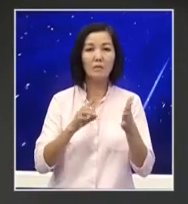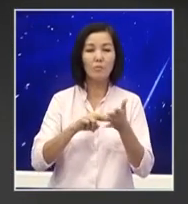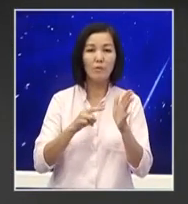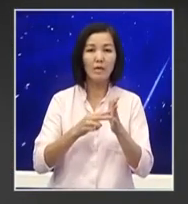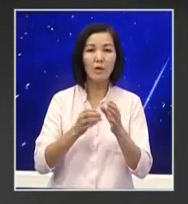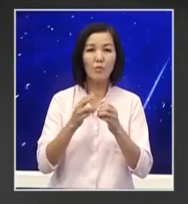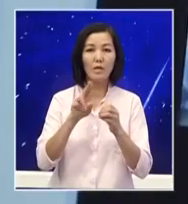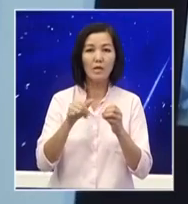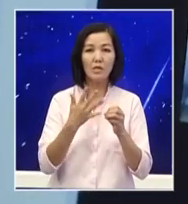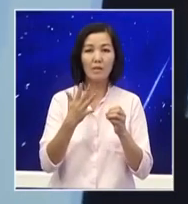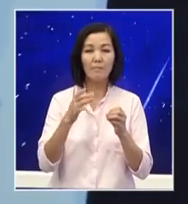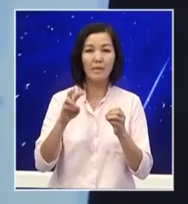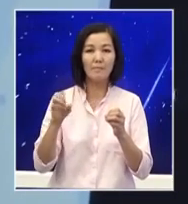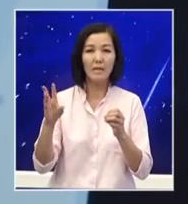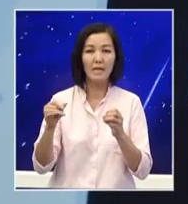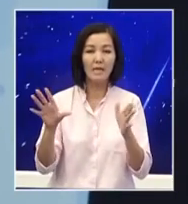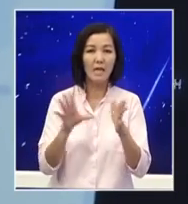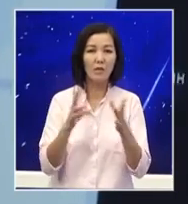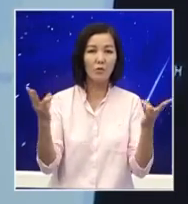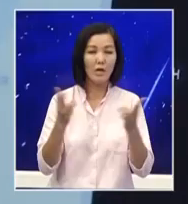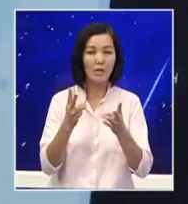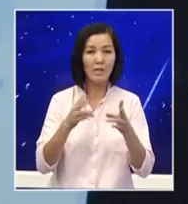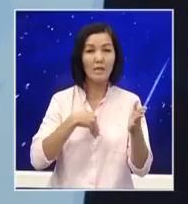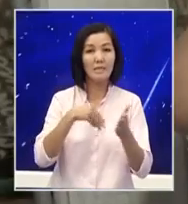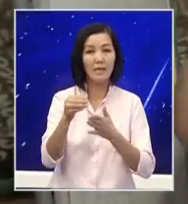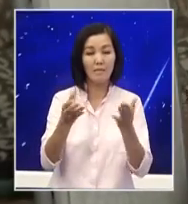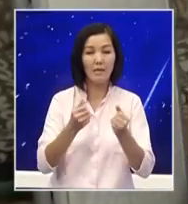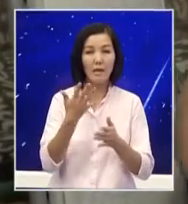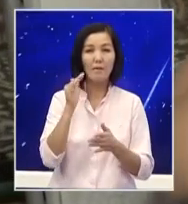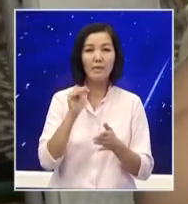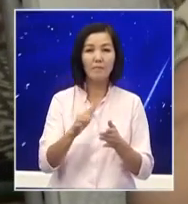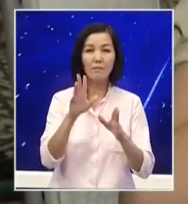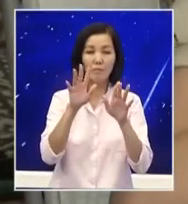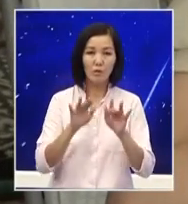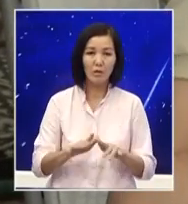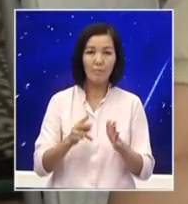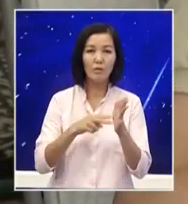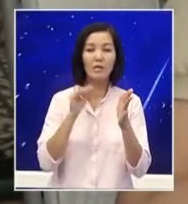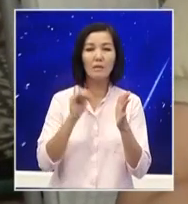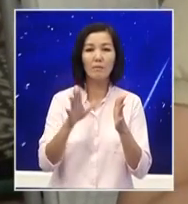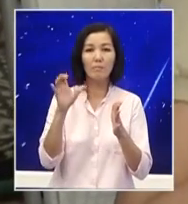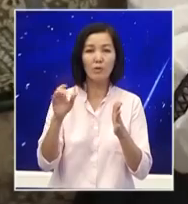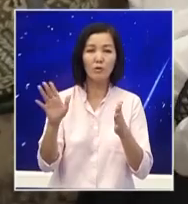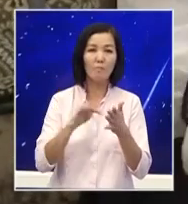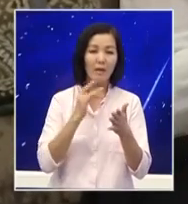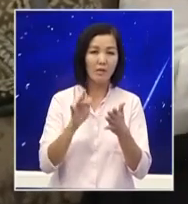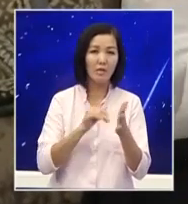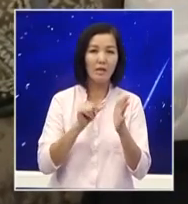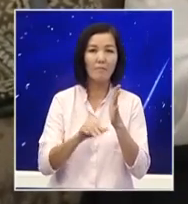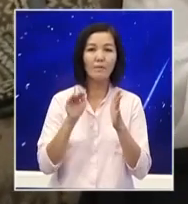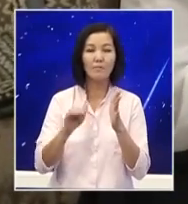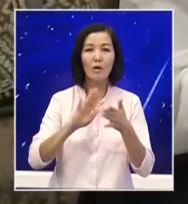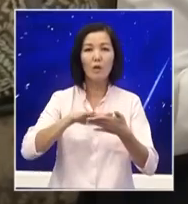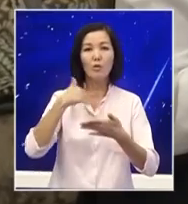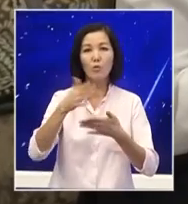12,5 миллиард теңгеге электрондық қажеттілік 5500 компьютер, 7500 планшет және 60000